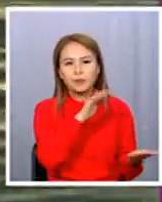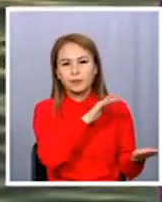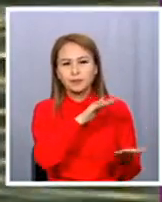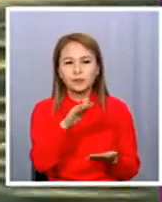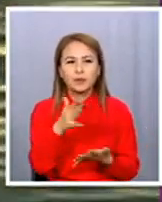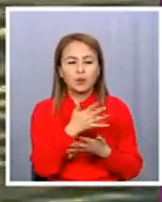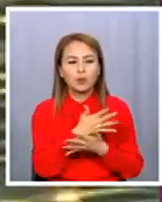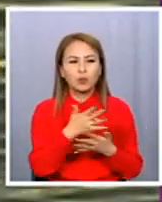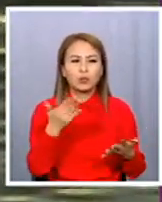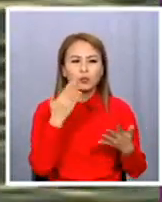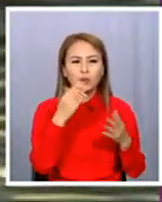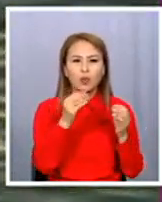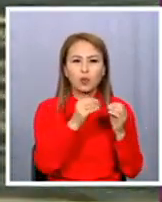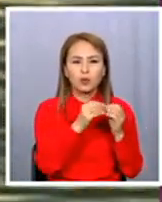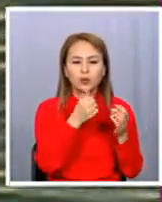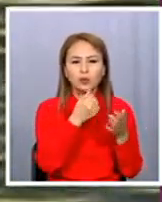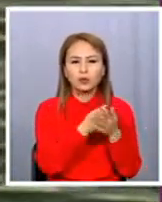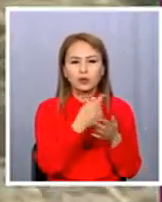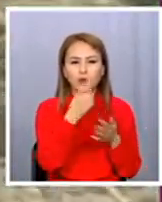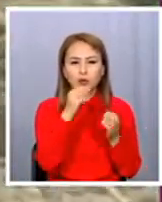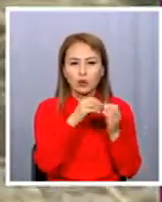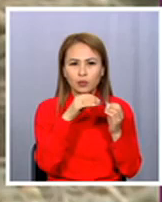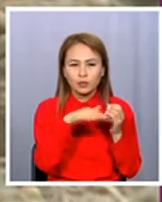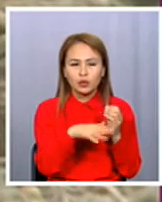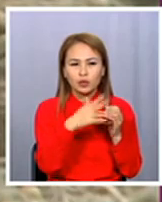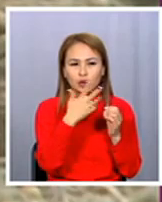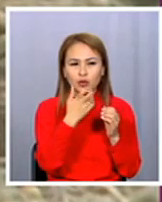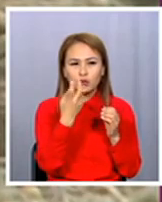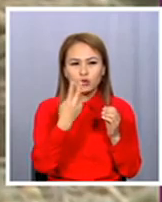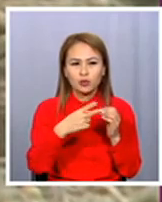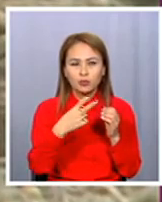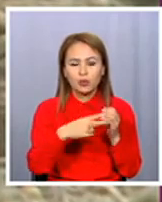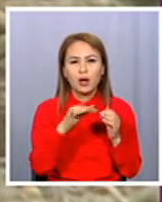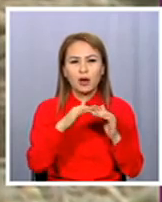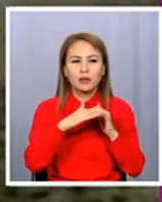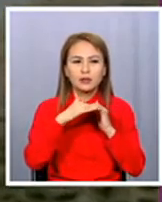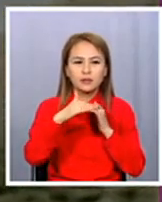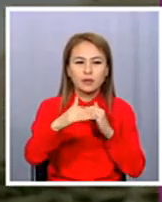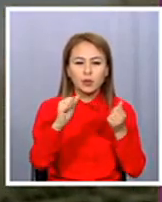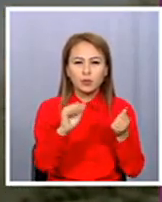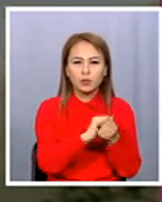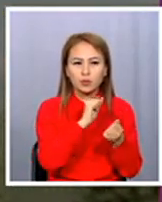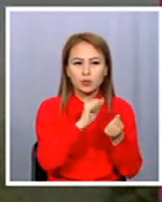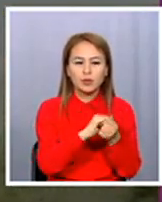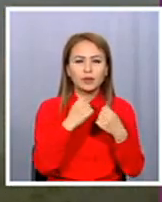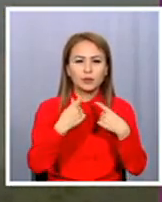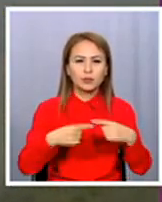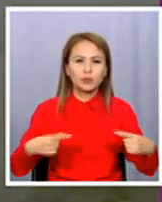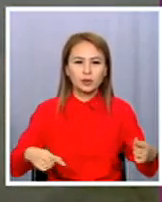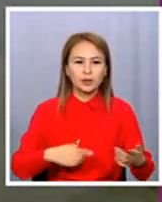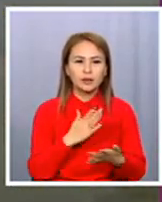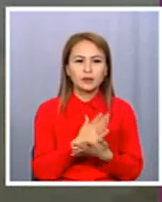көбінесе 10-нан 320 шаршы шақырымға дейін, ал шөл және шөлейт аймақтарда бұдан да аумақты келеді.